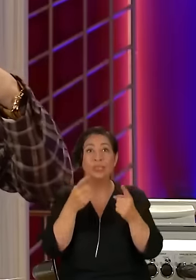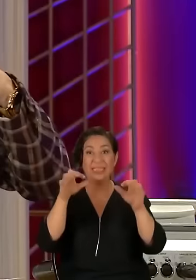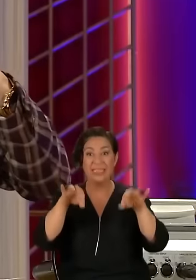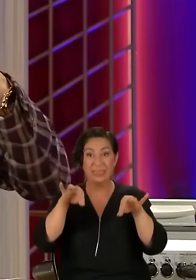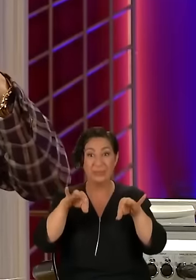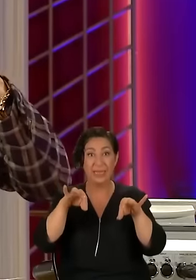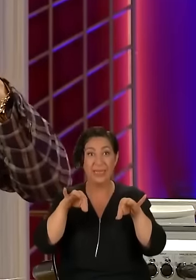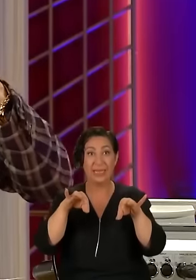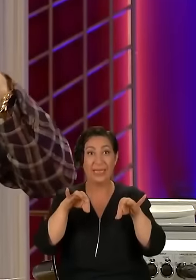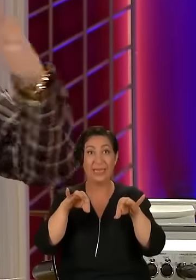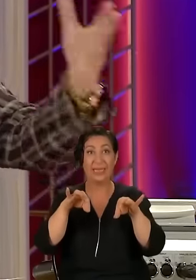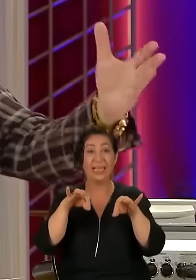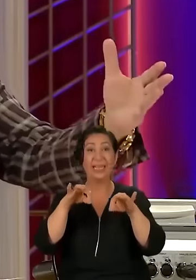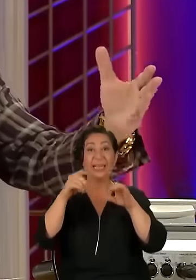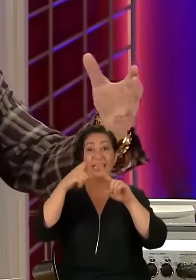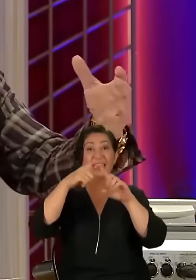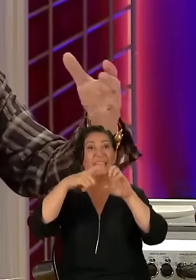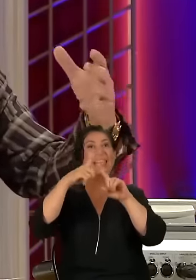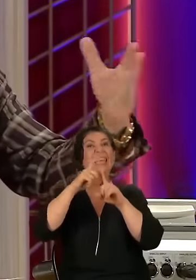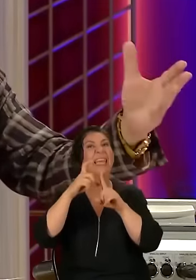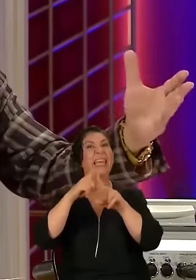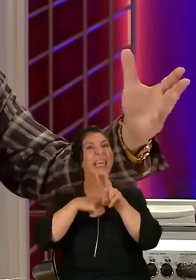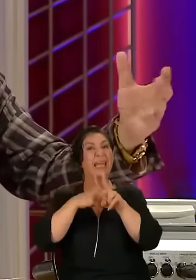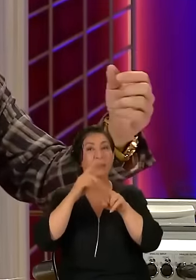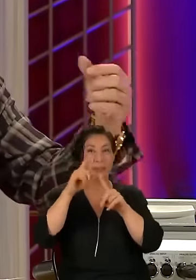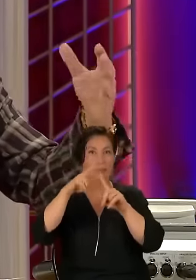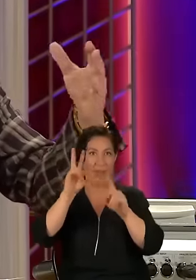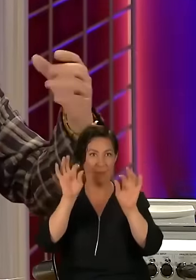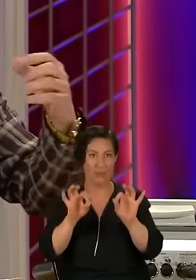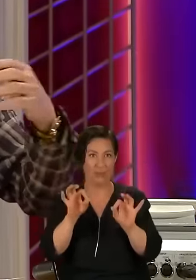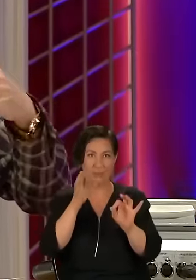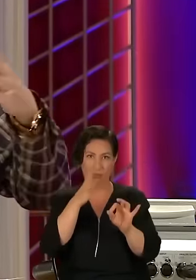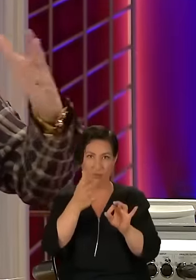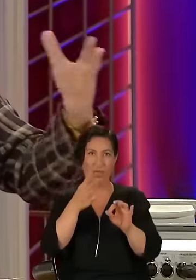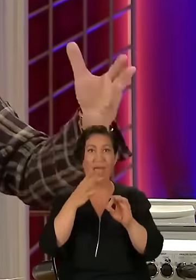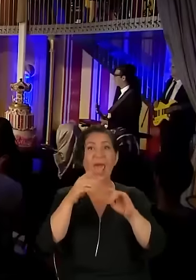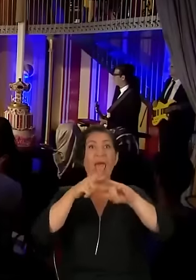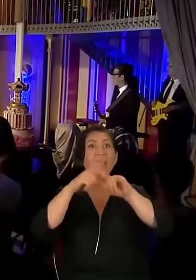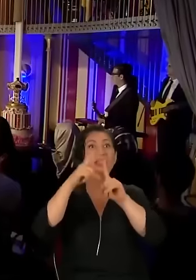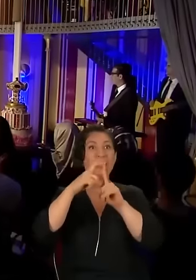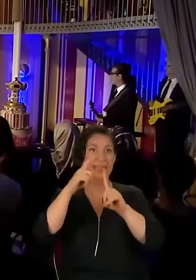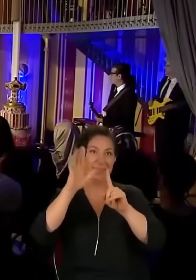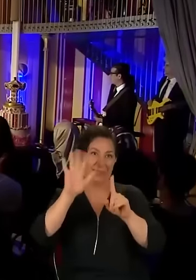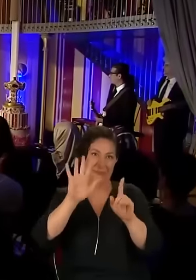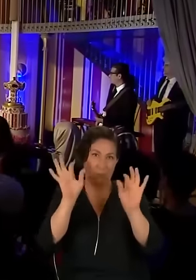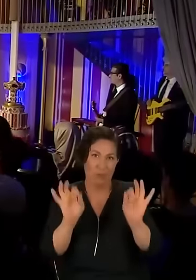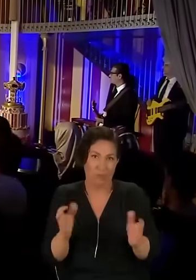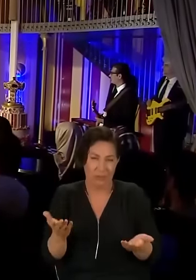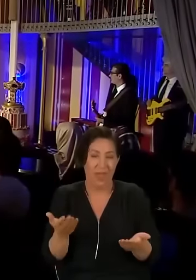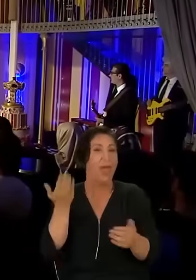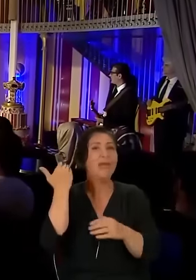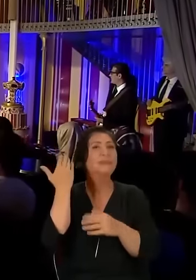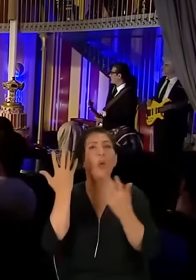şimdi 3D televizyonlar başladı değil mi? Ha? HD televizyonlar başladı. Yani